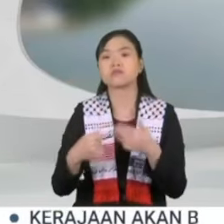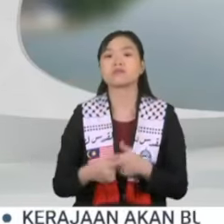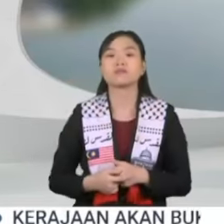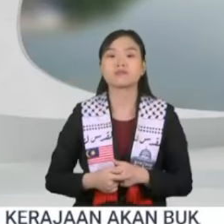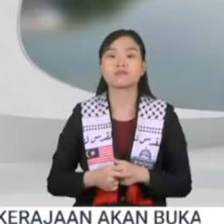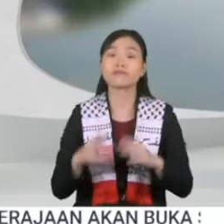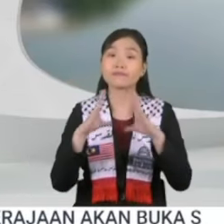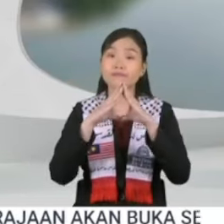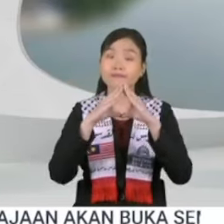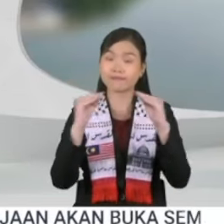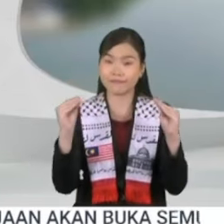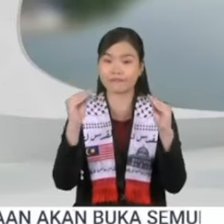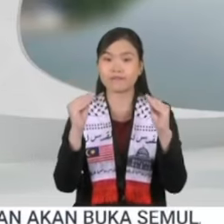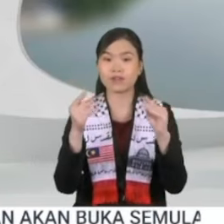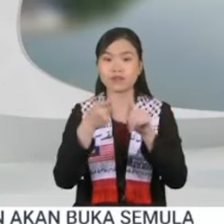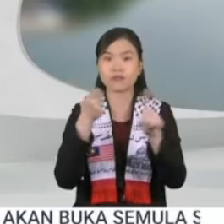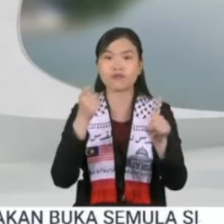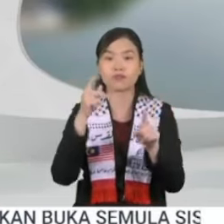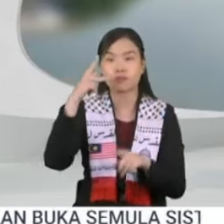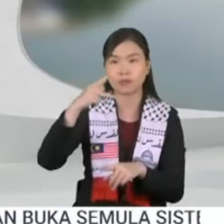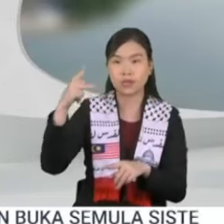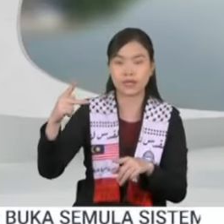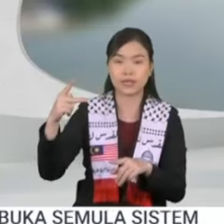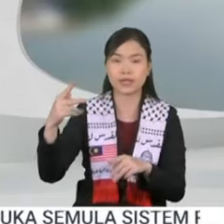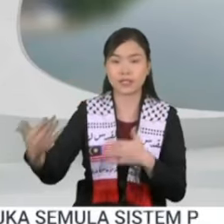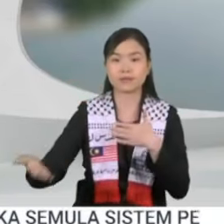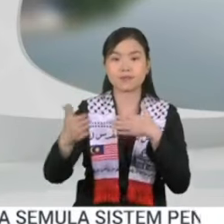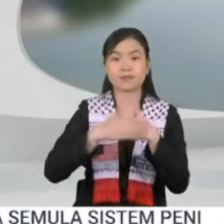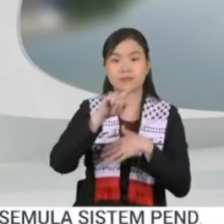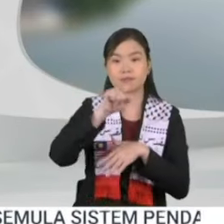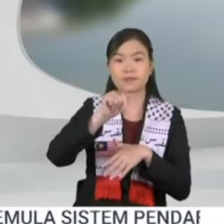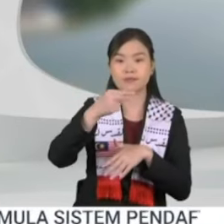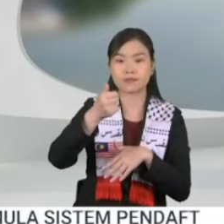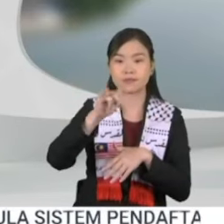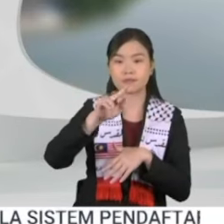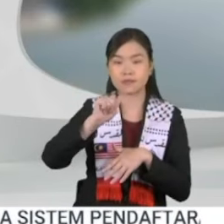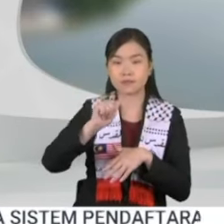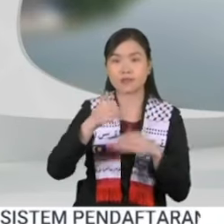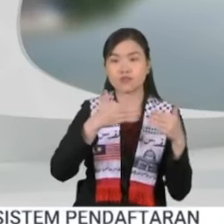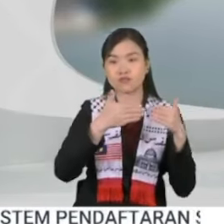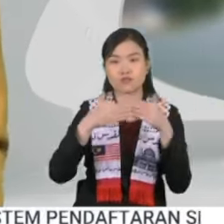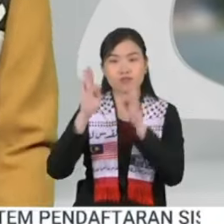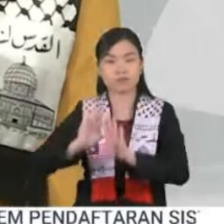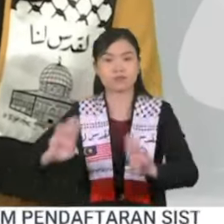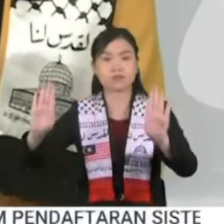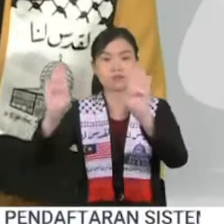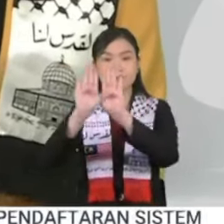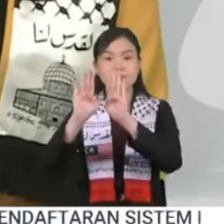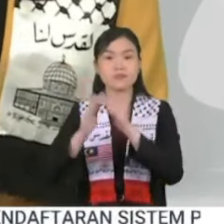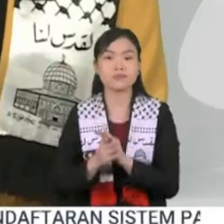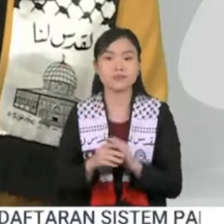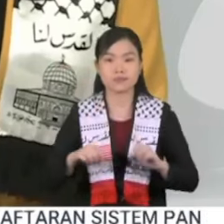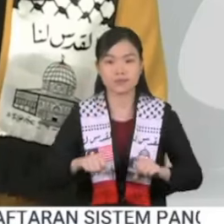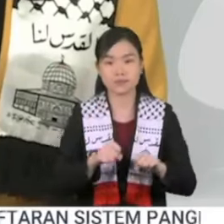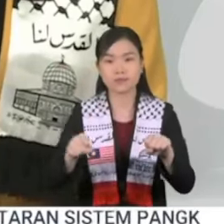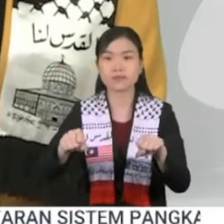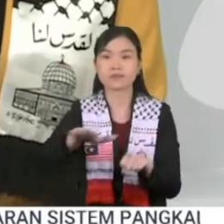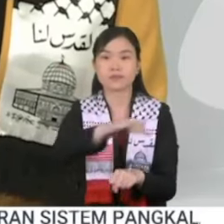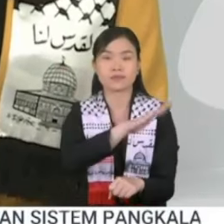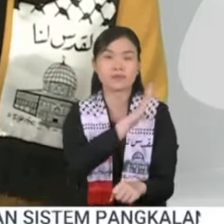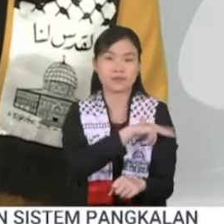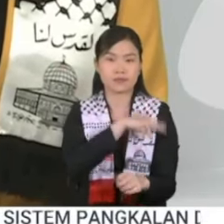Baik, sekian perkongsian dari Negeri di Bawah Bayu. Kembali bersama Zahira untuk lebih banyak perkembangan semasa dalam negara dari sungai hingga